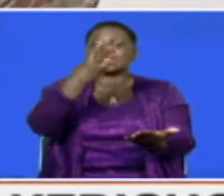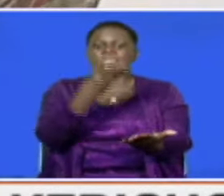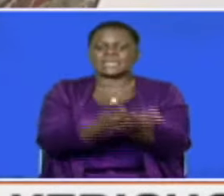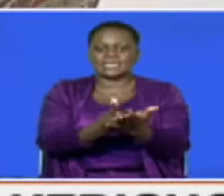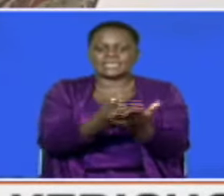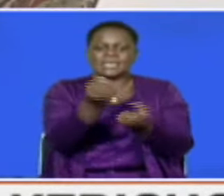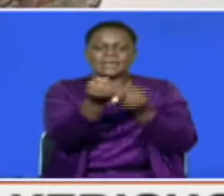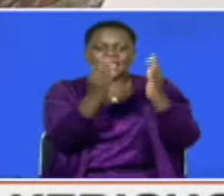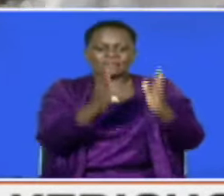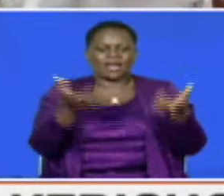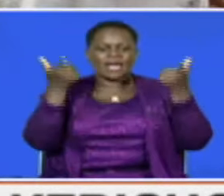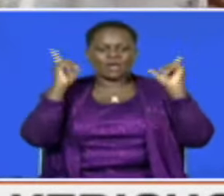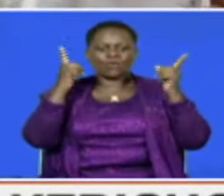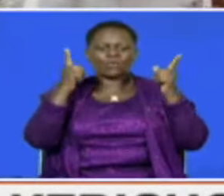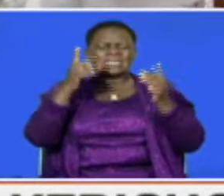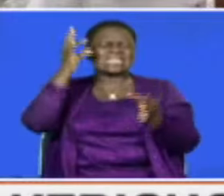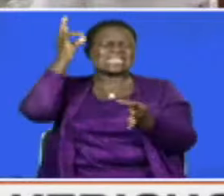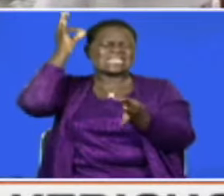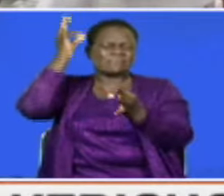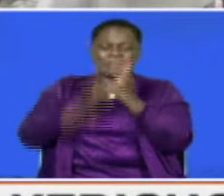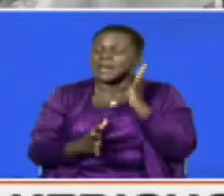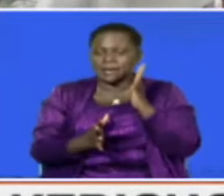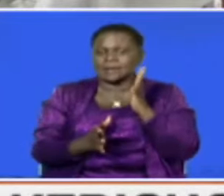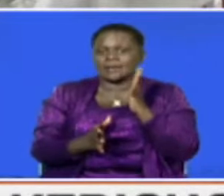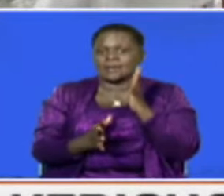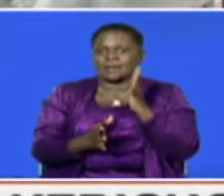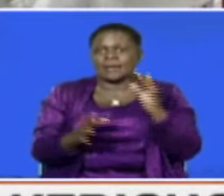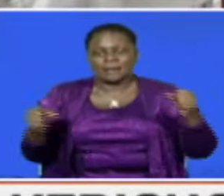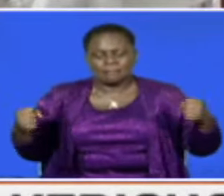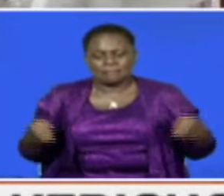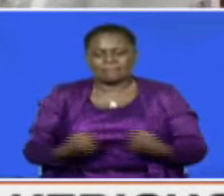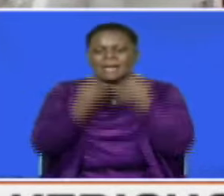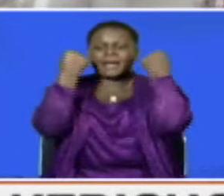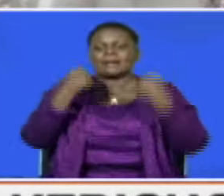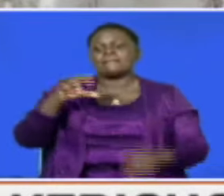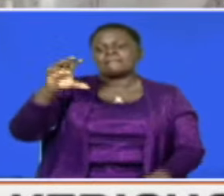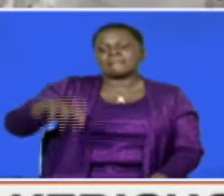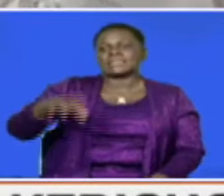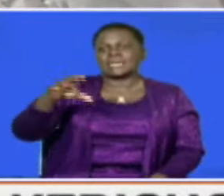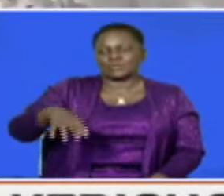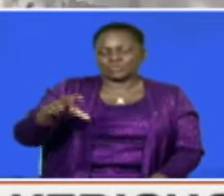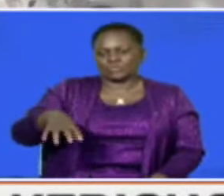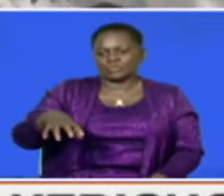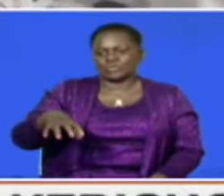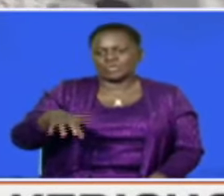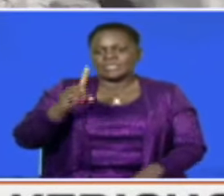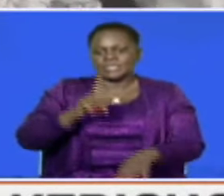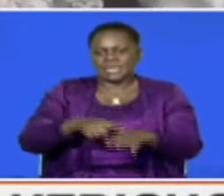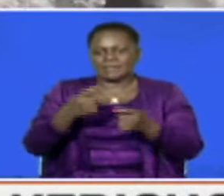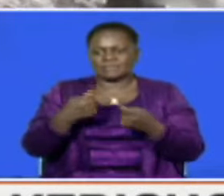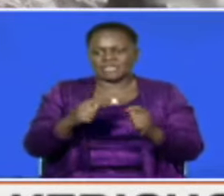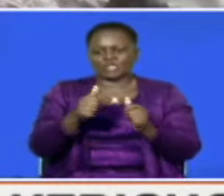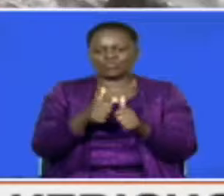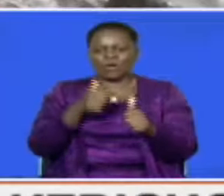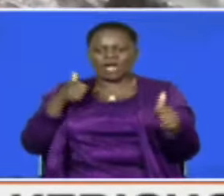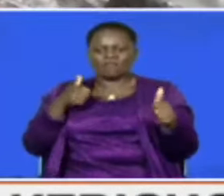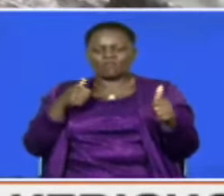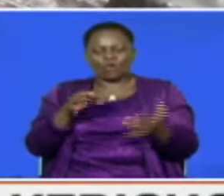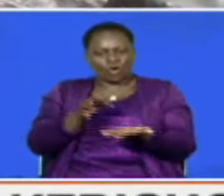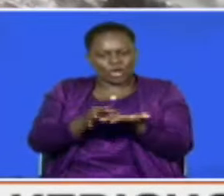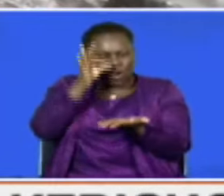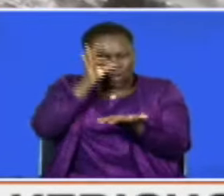dereva wa lori alikuwa anaendesha lori kwa mwendo wa kasi na kugongana na gari hilo la abiria alipojaribu kukwepa mashimo